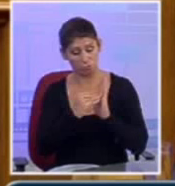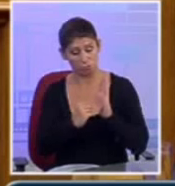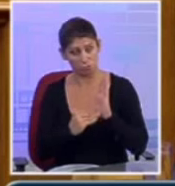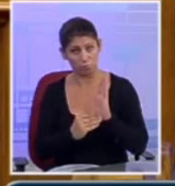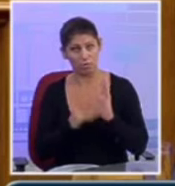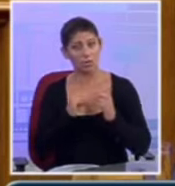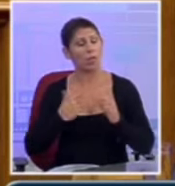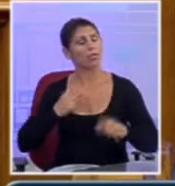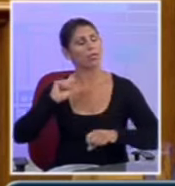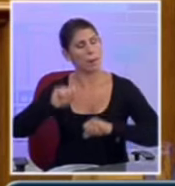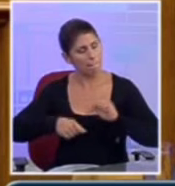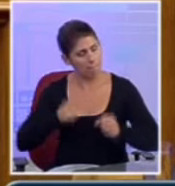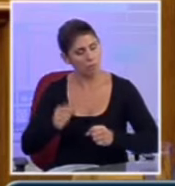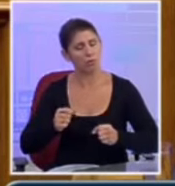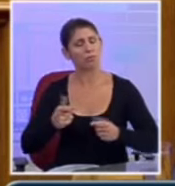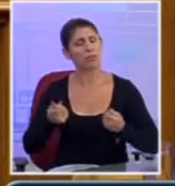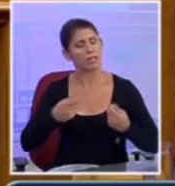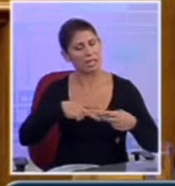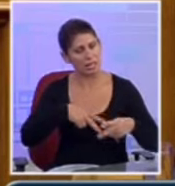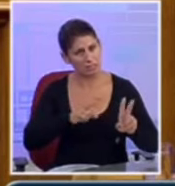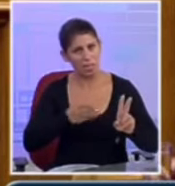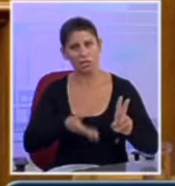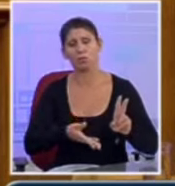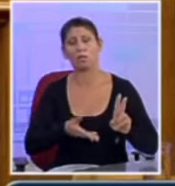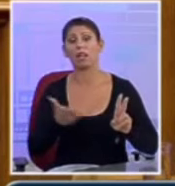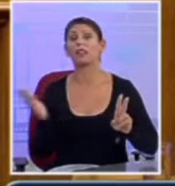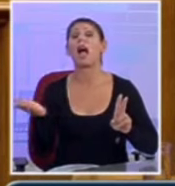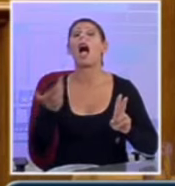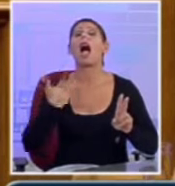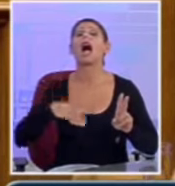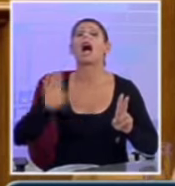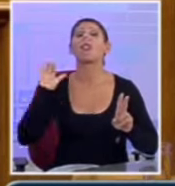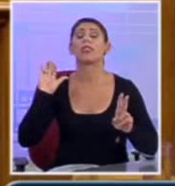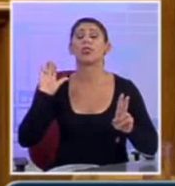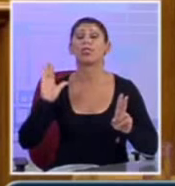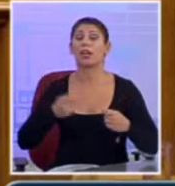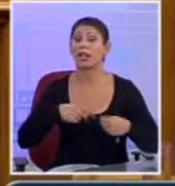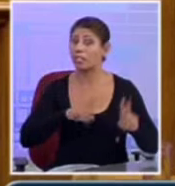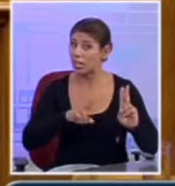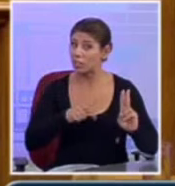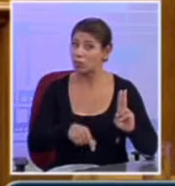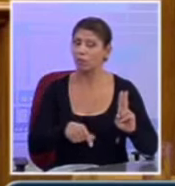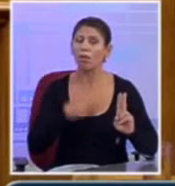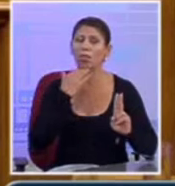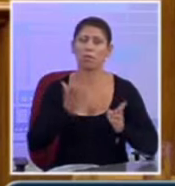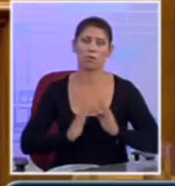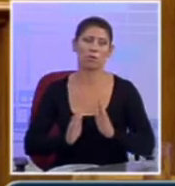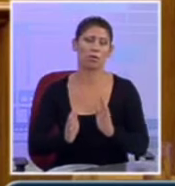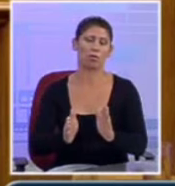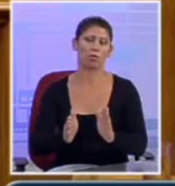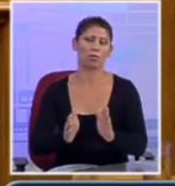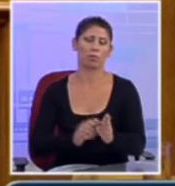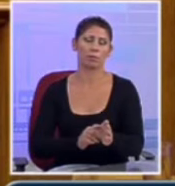προσπαθήσουμε να την υλοποιήσουμε, γιατί αν δεν την υλοποιήσουμε δεν μπορούμε να προχωρήσουμε